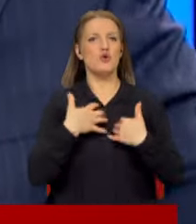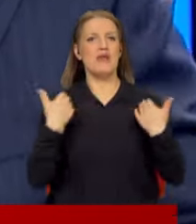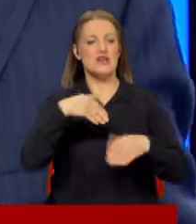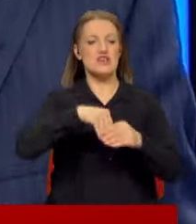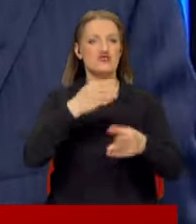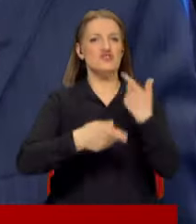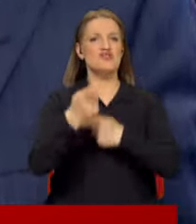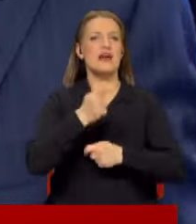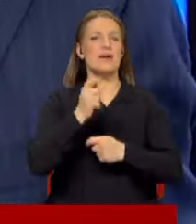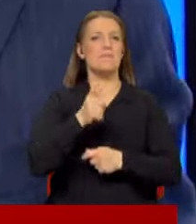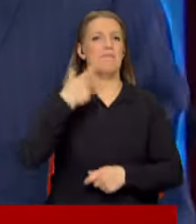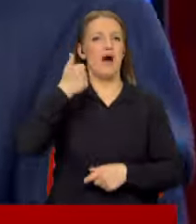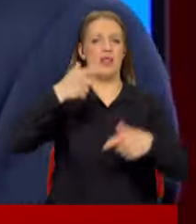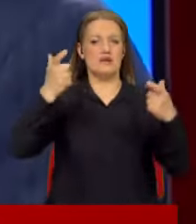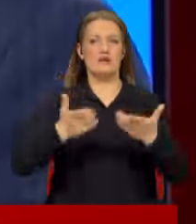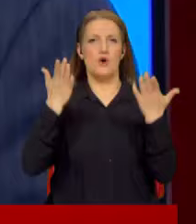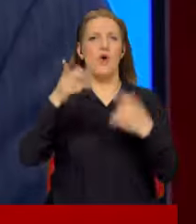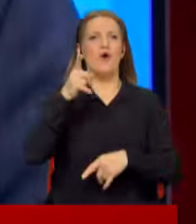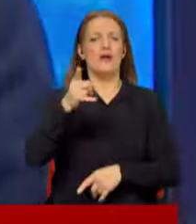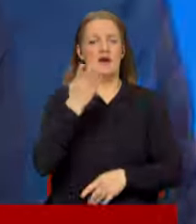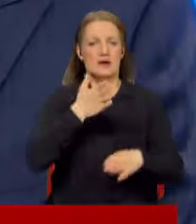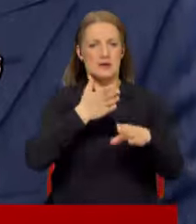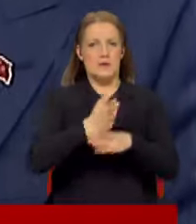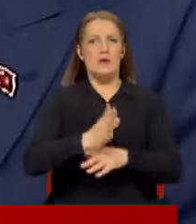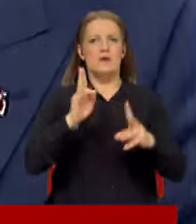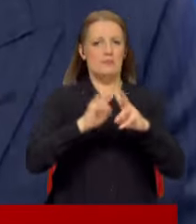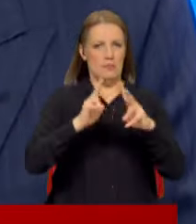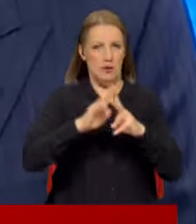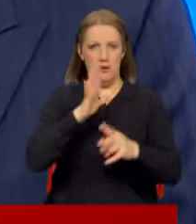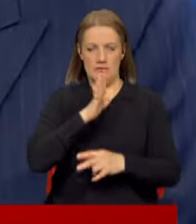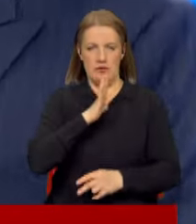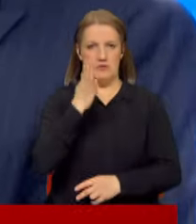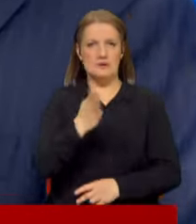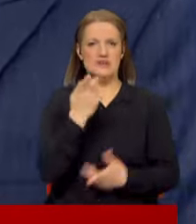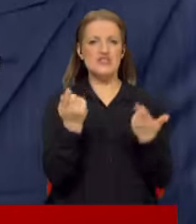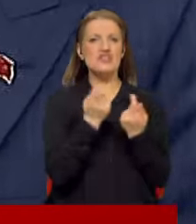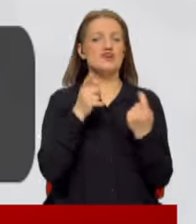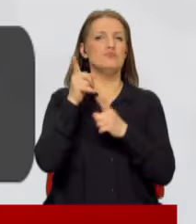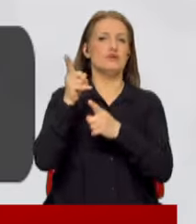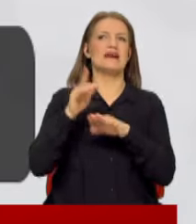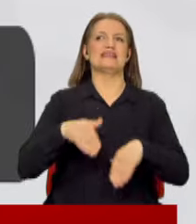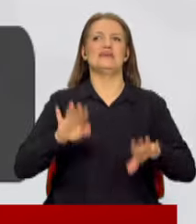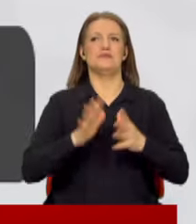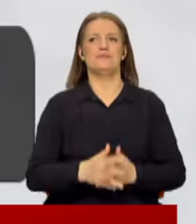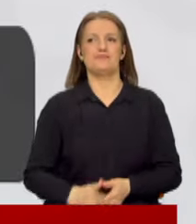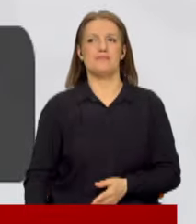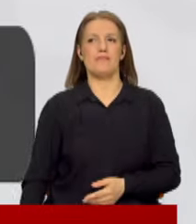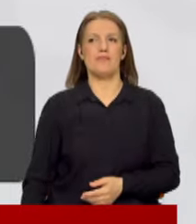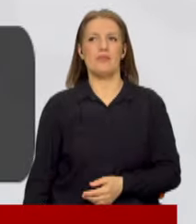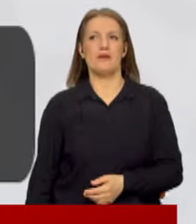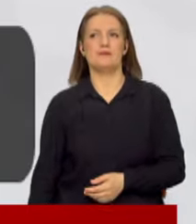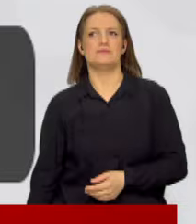İçişleri Bakanlığı sahası. Allah'tan orada liyakatli polislerimiz var da İş bunlara kalmıyor. Murat Kurum